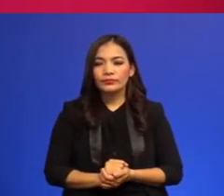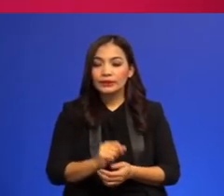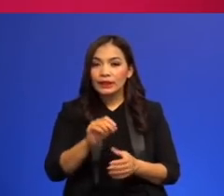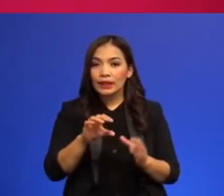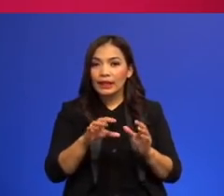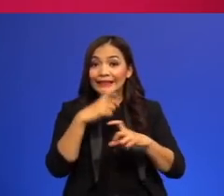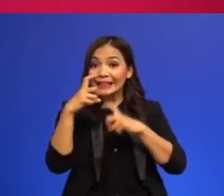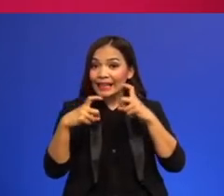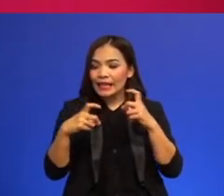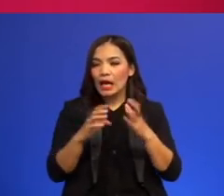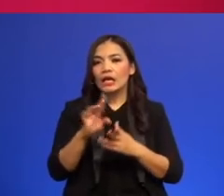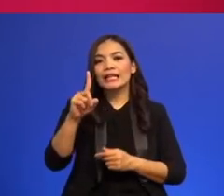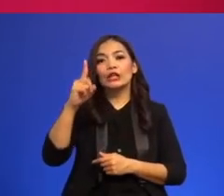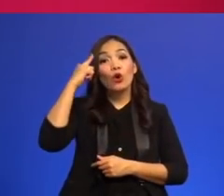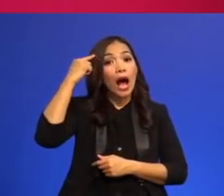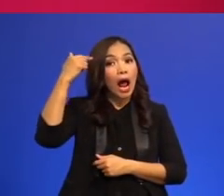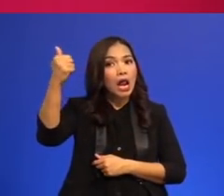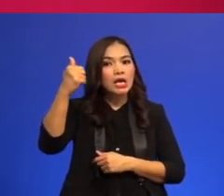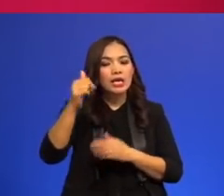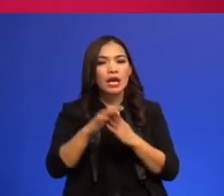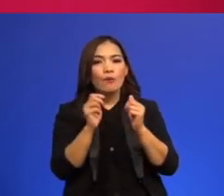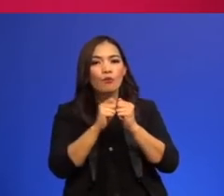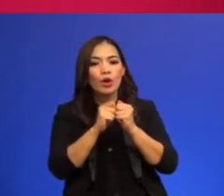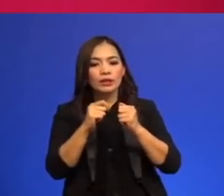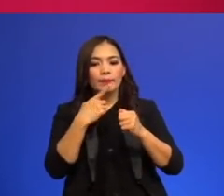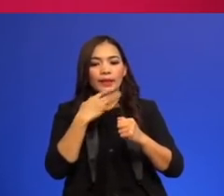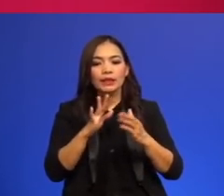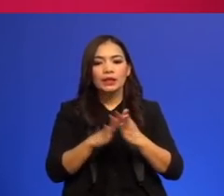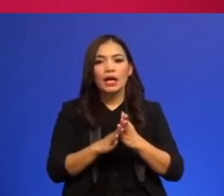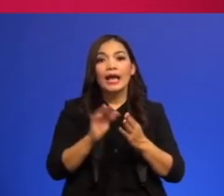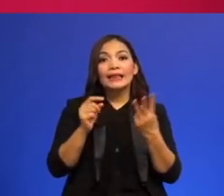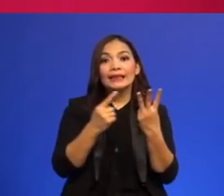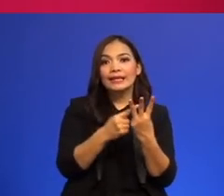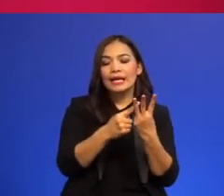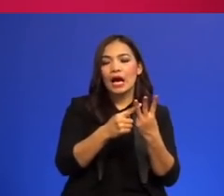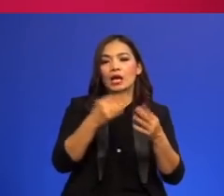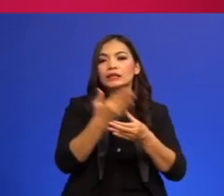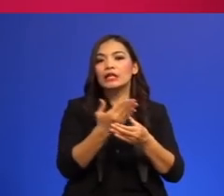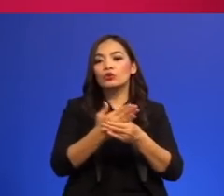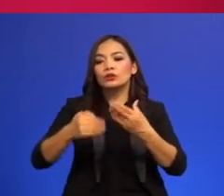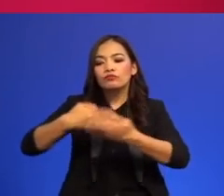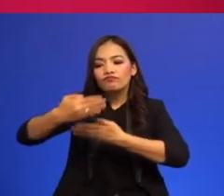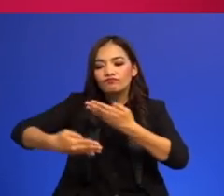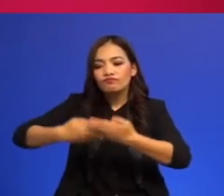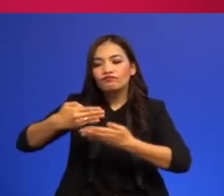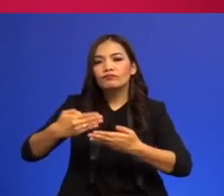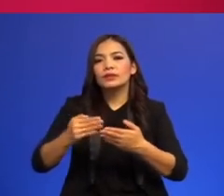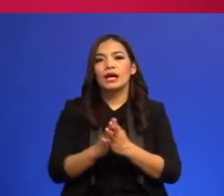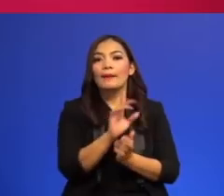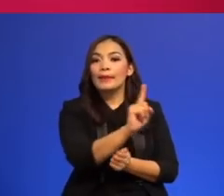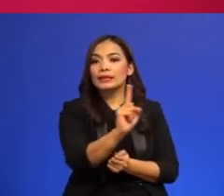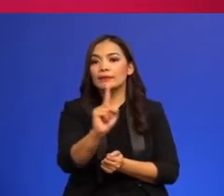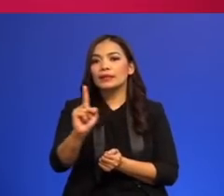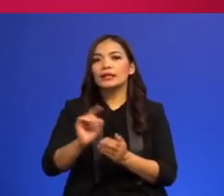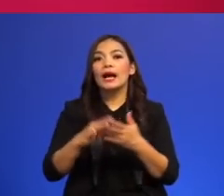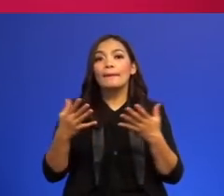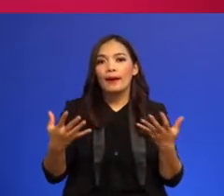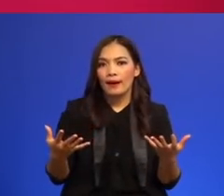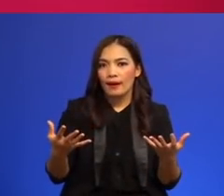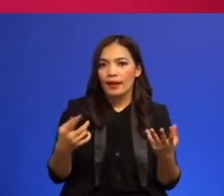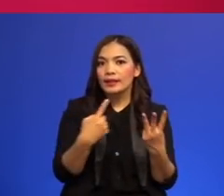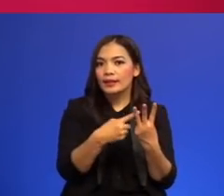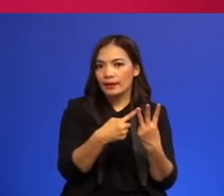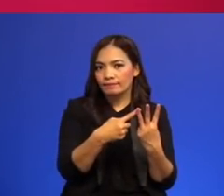seorang ahli yang mengkategorikan generasi sandwich menjadi 3 ciri berdasarkan perannya.